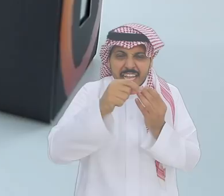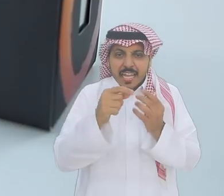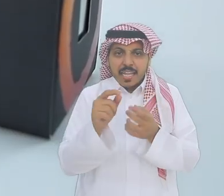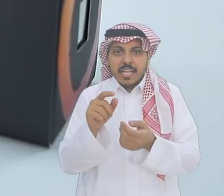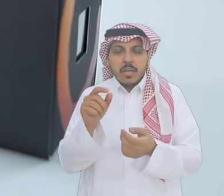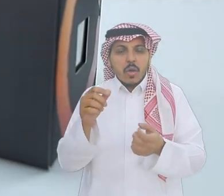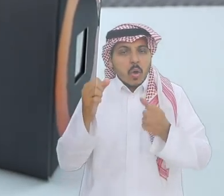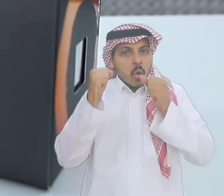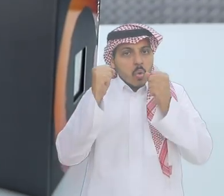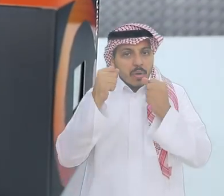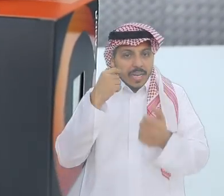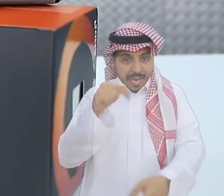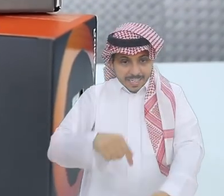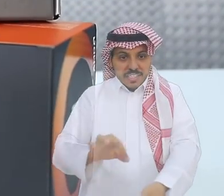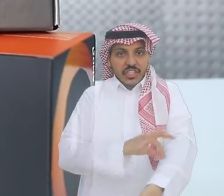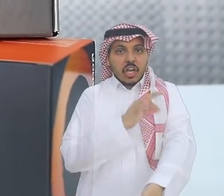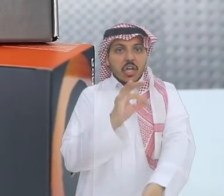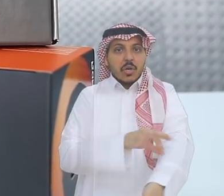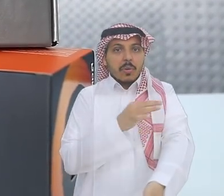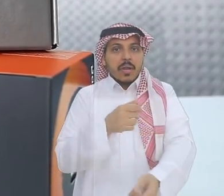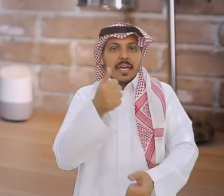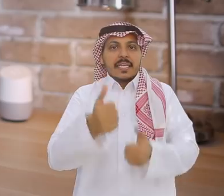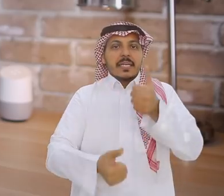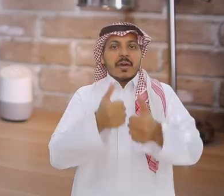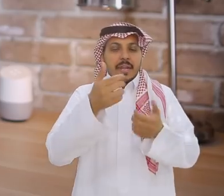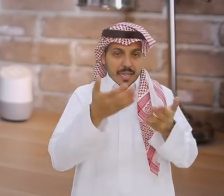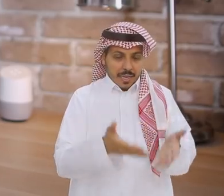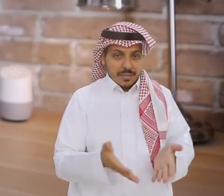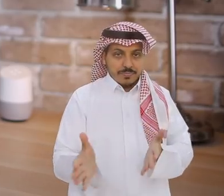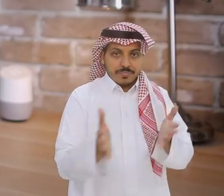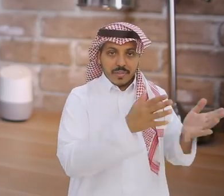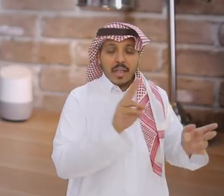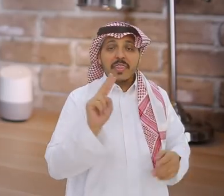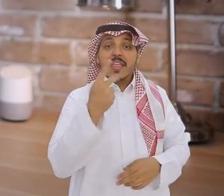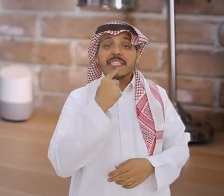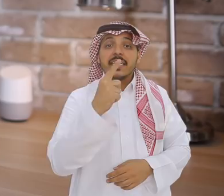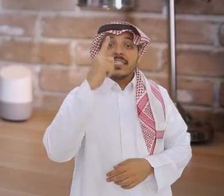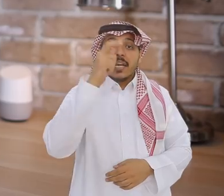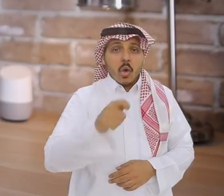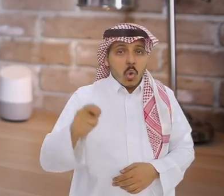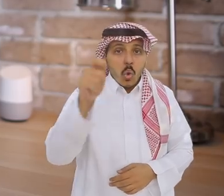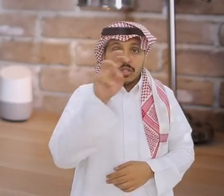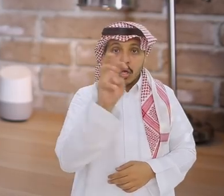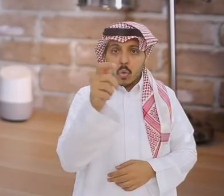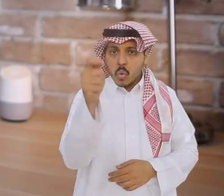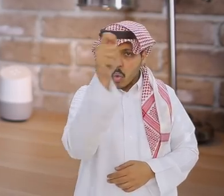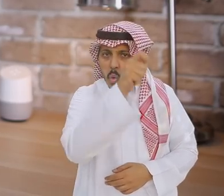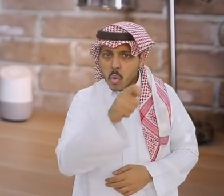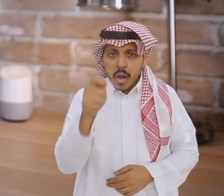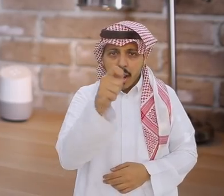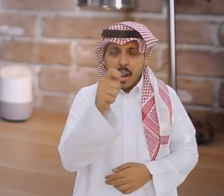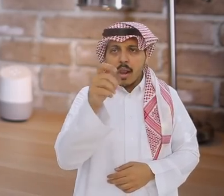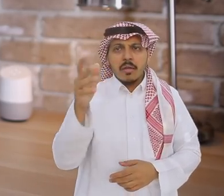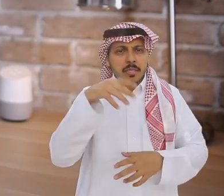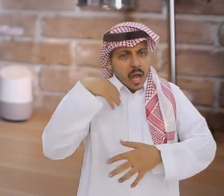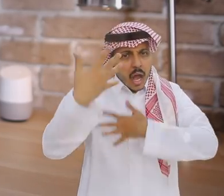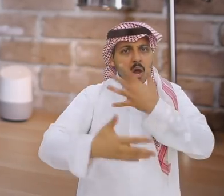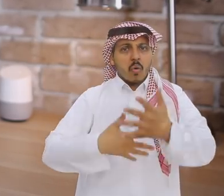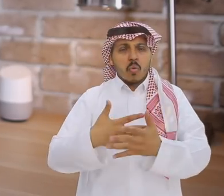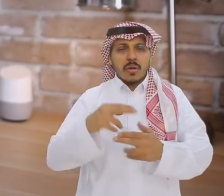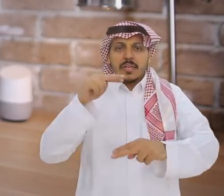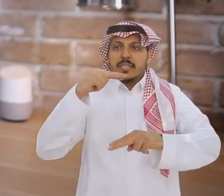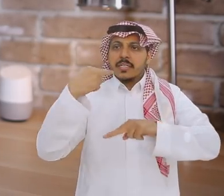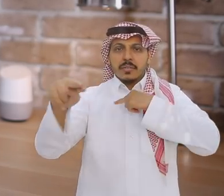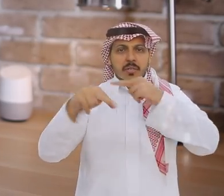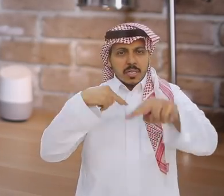أقوى، وجاري عمل التجربة والاختبارات. أكثر من 12 سنة وجوجل تحاول تجيب لنا تطبيقات رسائل ناجحة،